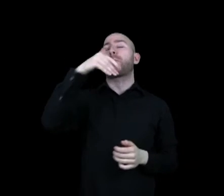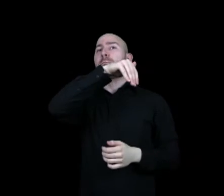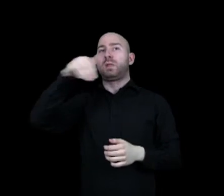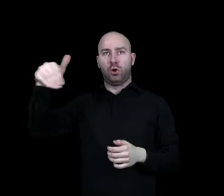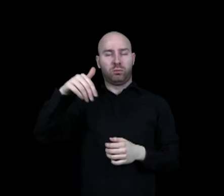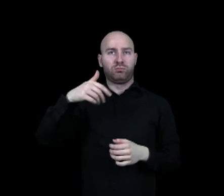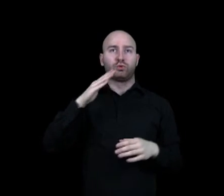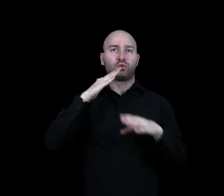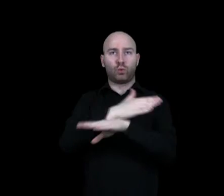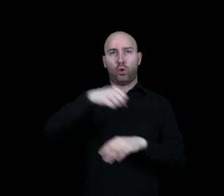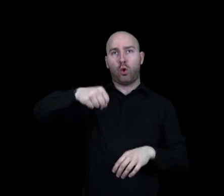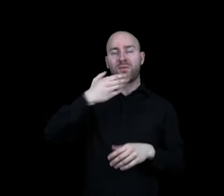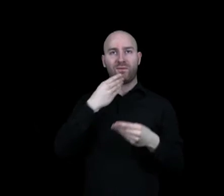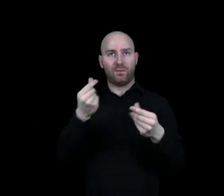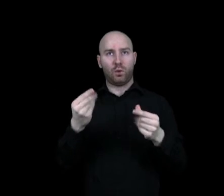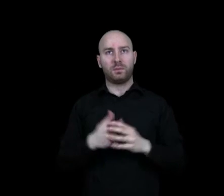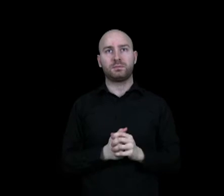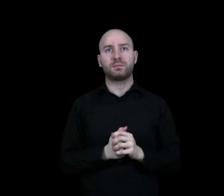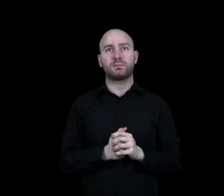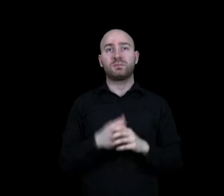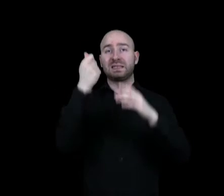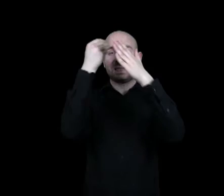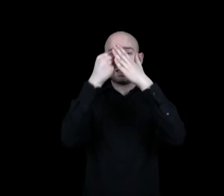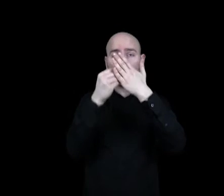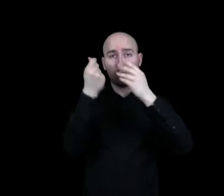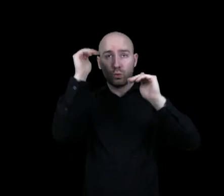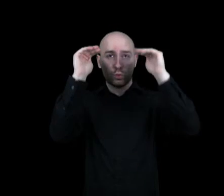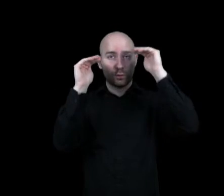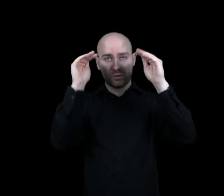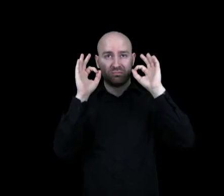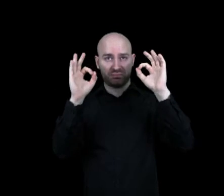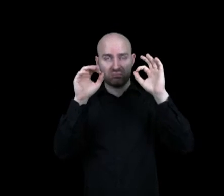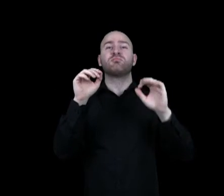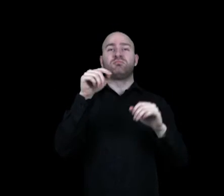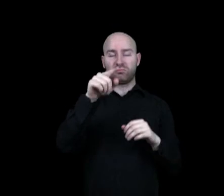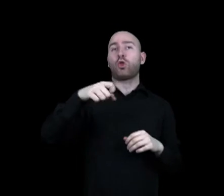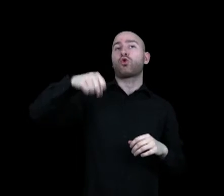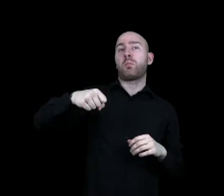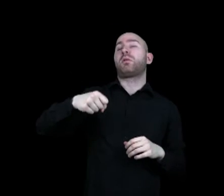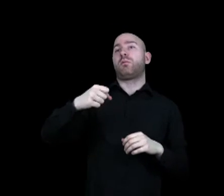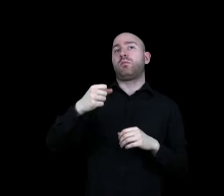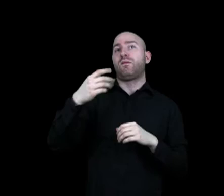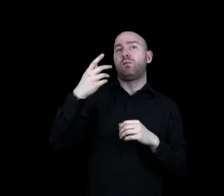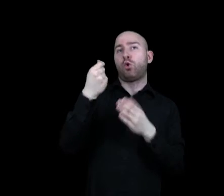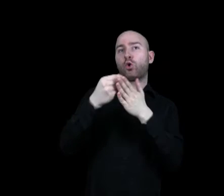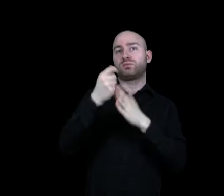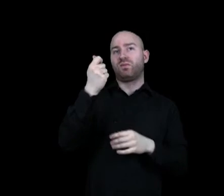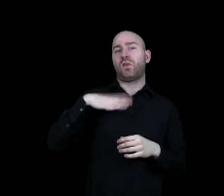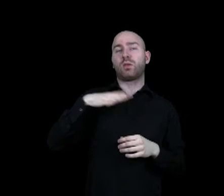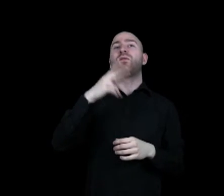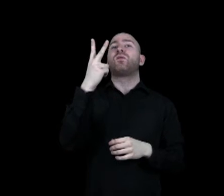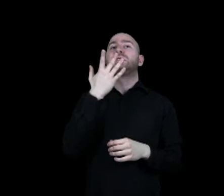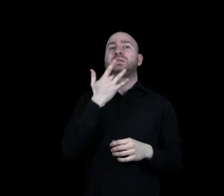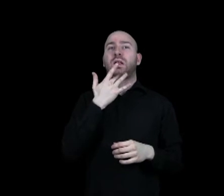miliona torebek, a cena równowagi wynosi około 2 groszy za torebkę. Gdyby ten wykres